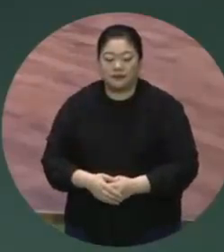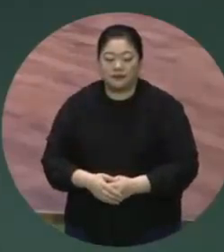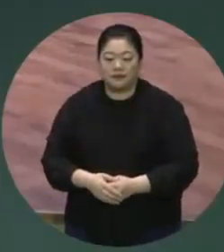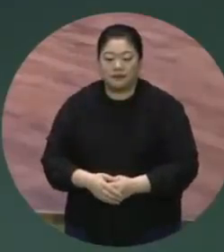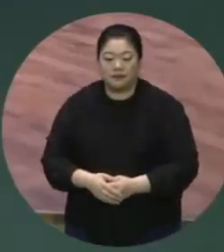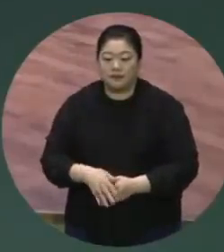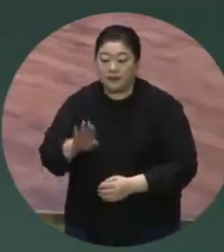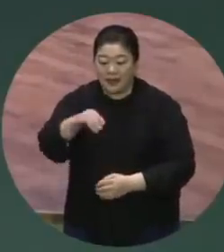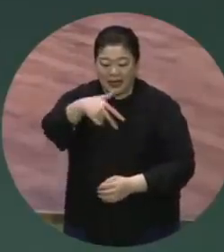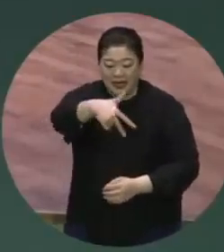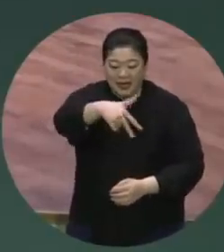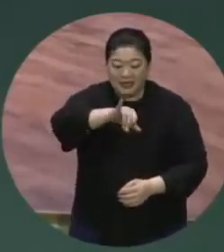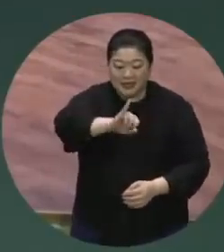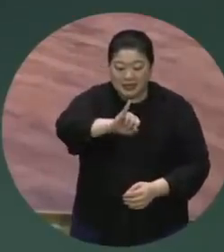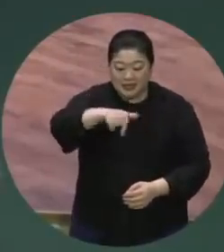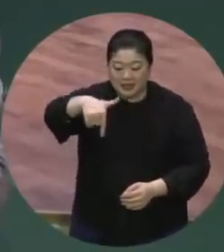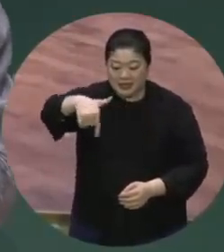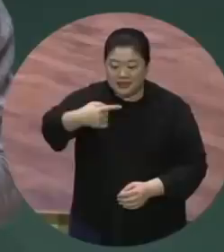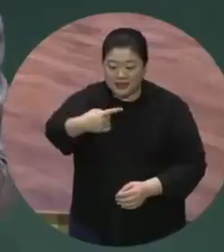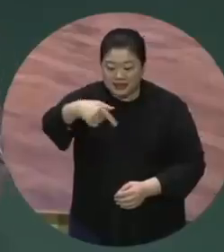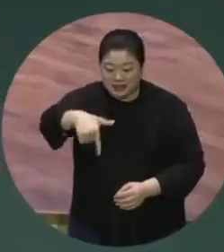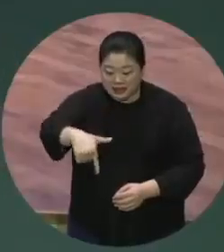어느 정도 높였습니까?